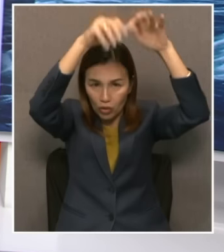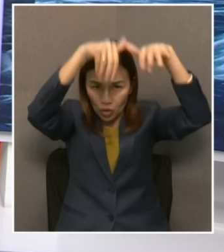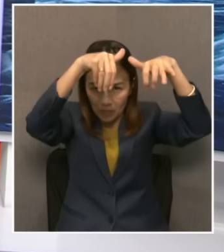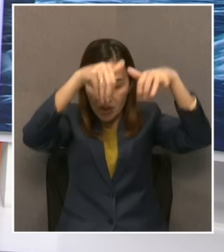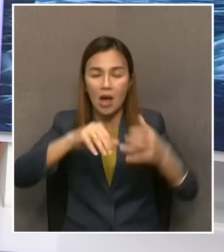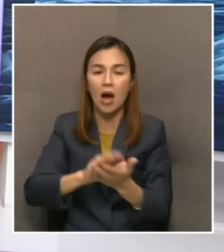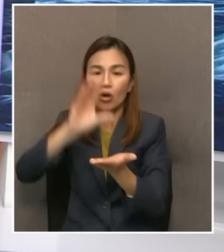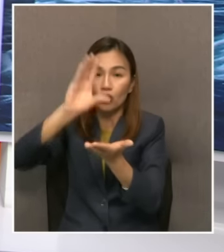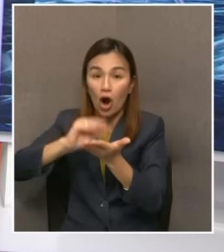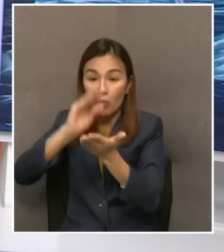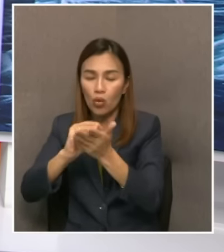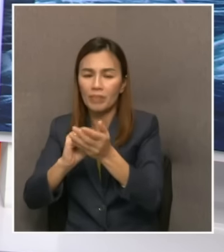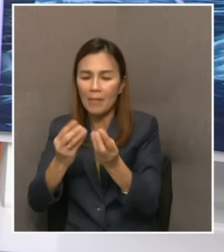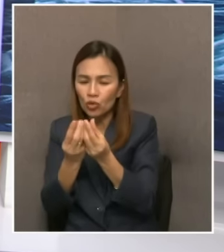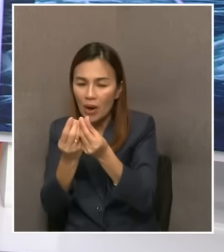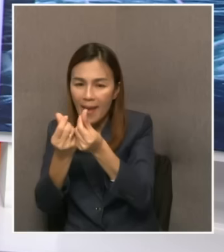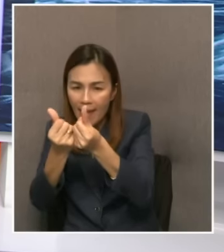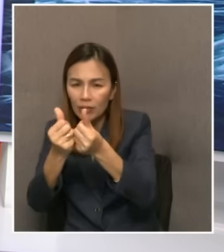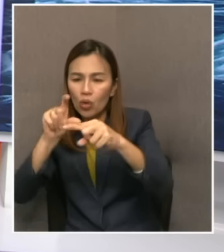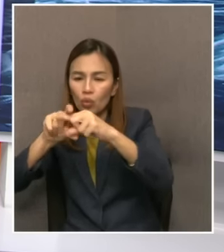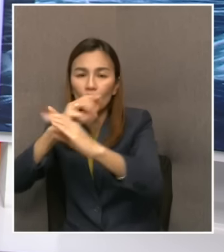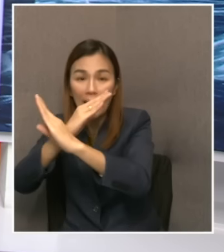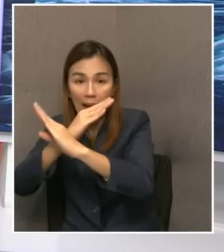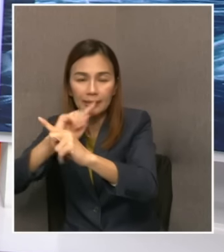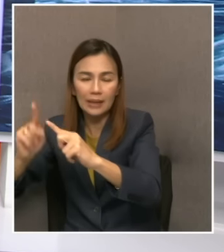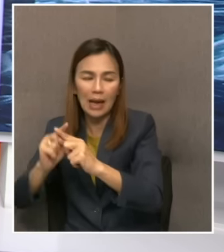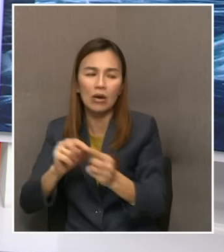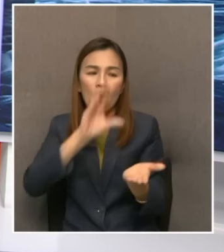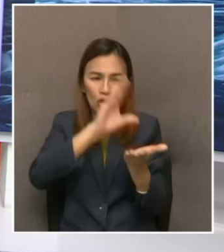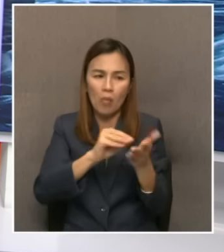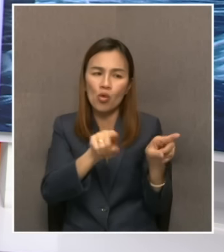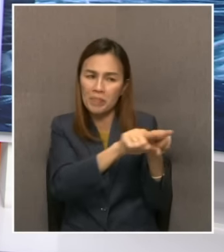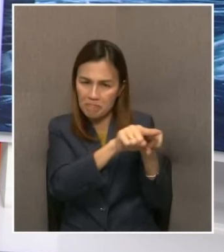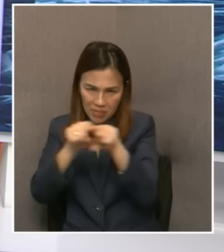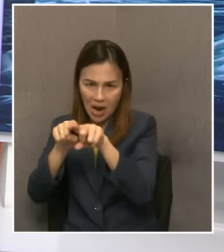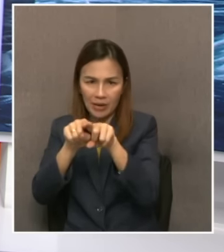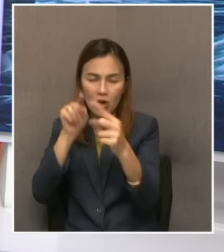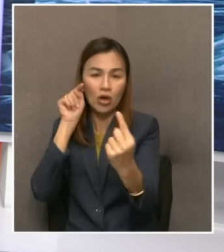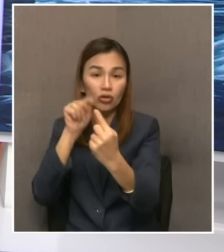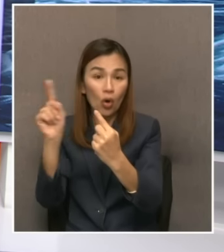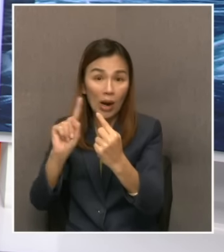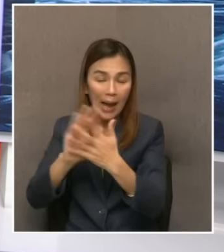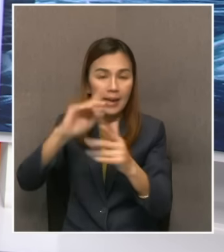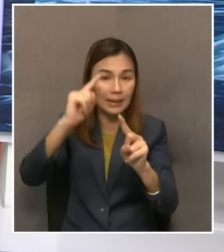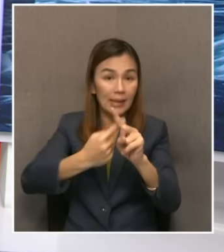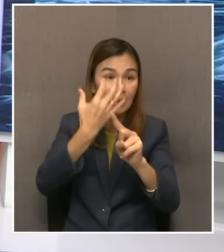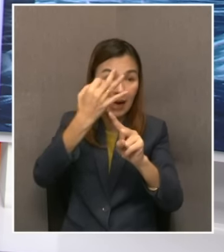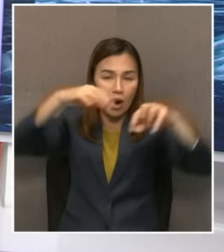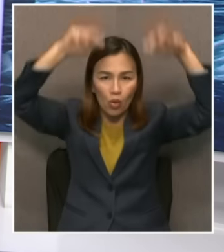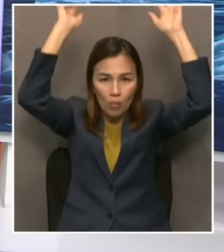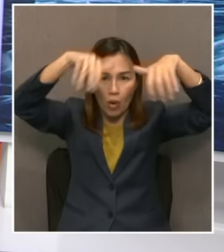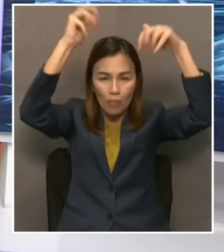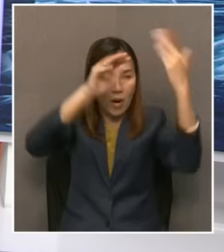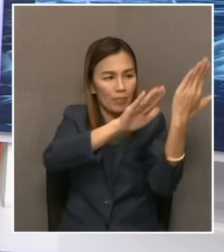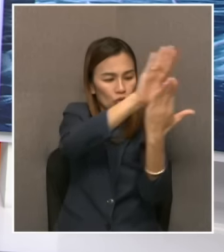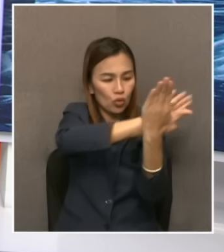นะคะได้ข้อมูลที่สอดคล้องกันนะคะนั่นคือในเดือนกันยายนค่ะมีฝนกระจายอยู่เกือบทั่วทุกภาคของประ